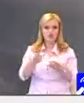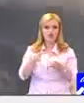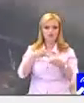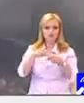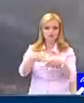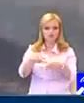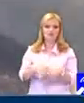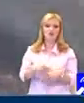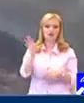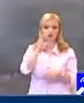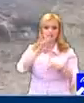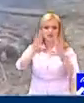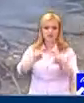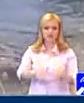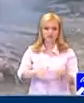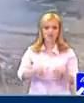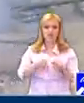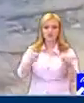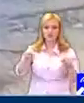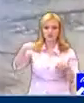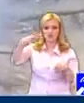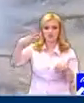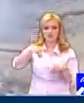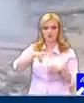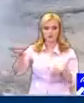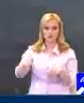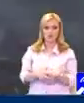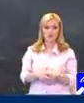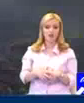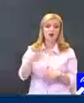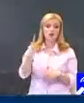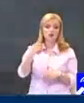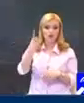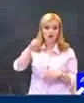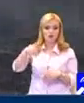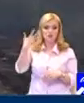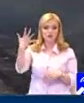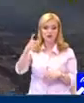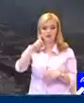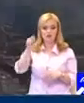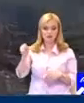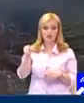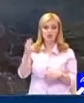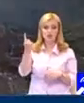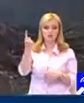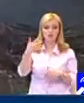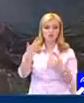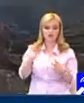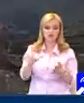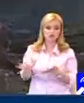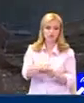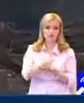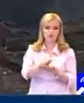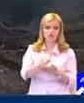două tractoare, a reușit să stingă focul în mai puțin de jumătate de oră. Însă 1,5 hectare cultivate cu grână a fost distruse de